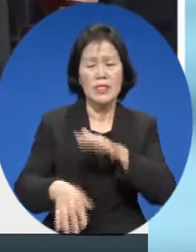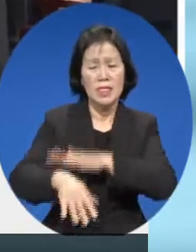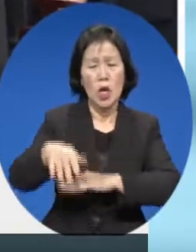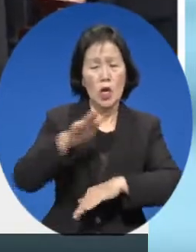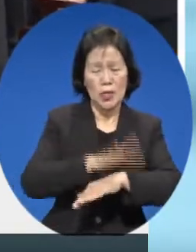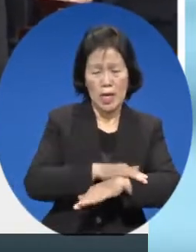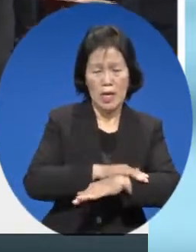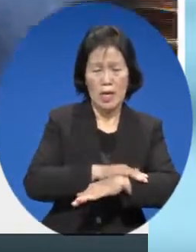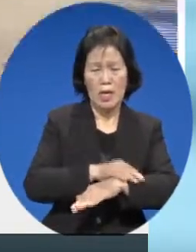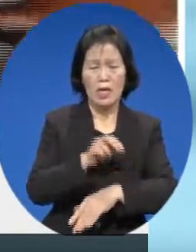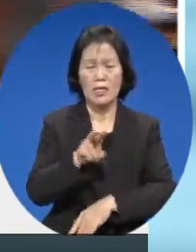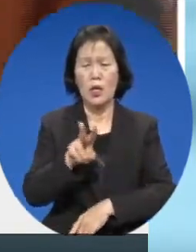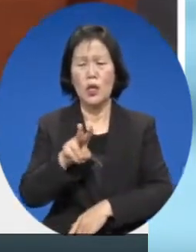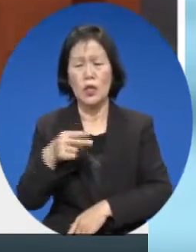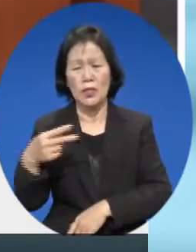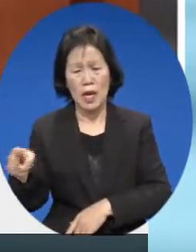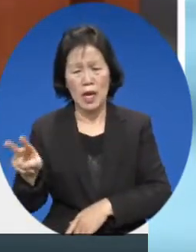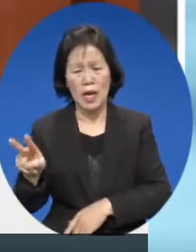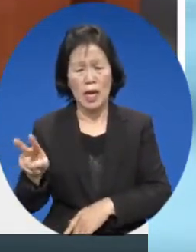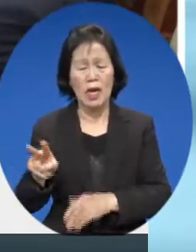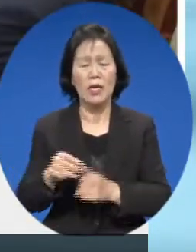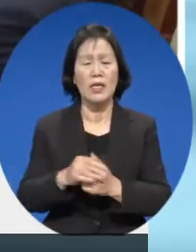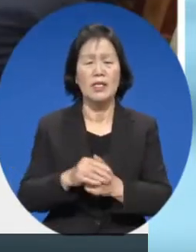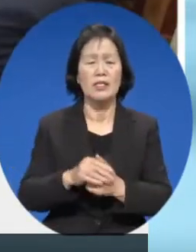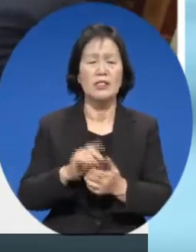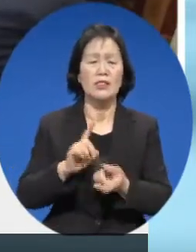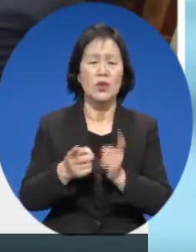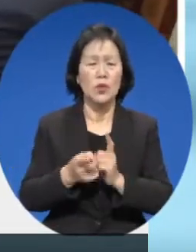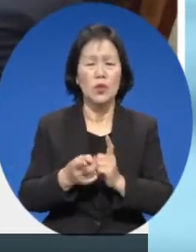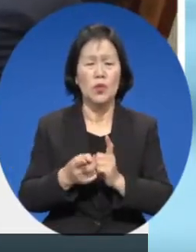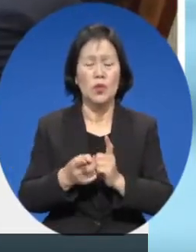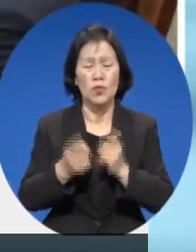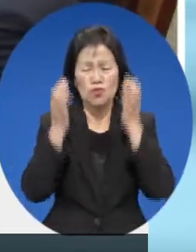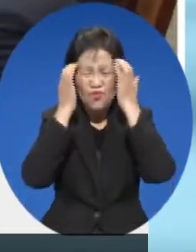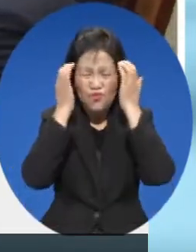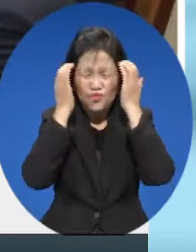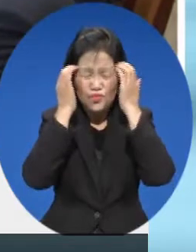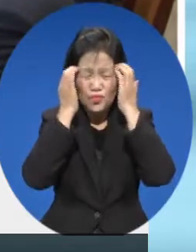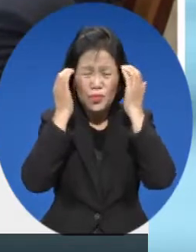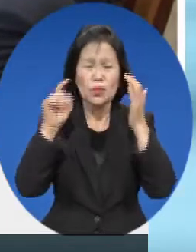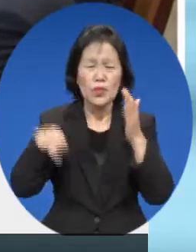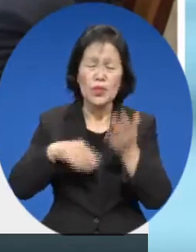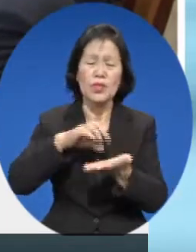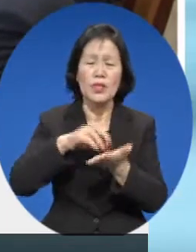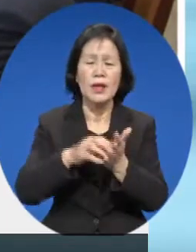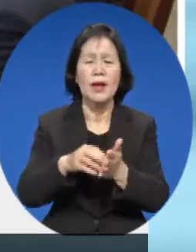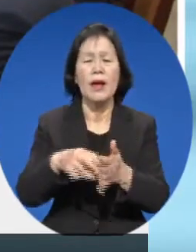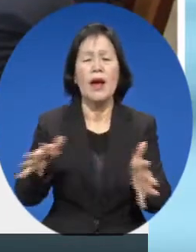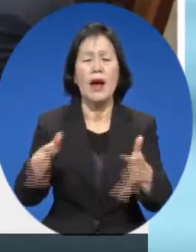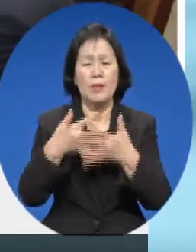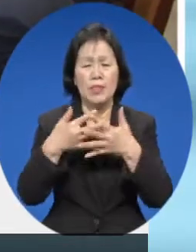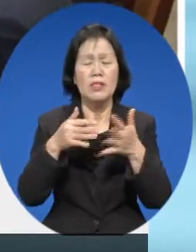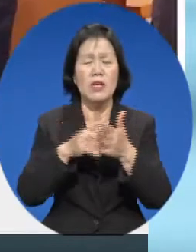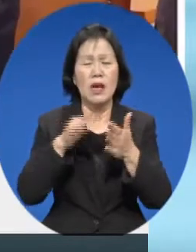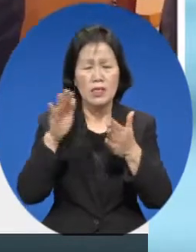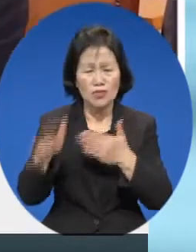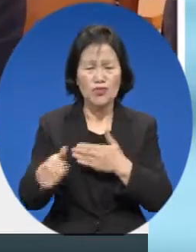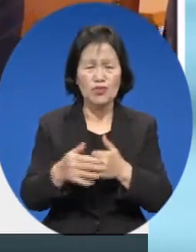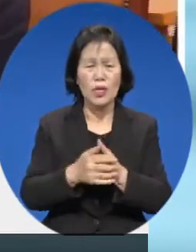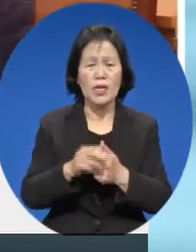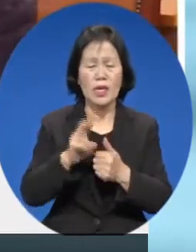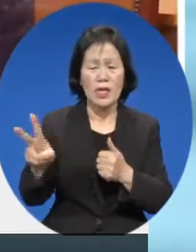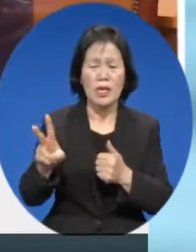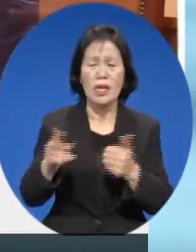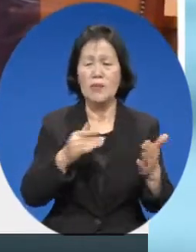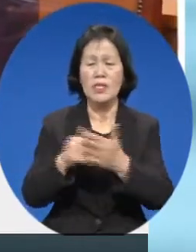4 그 그 그 적 그 어떤 산고의 고통 속에서 적절히 합의 가지고 최선의 안으로 도출 돼서 야당의 비토 건을